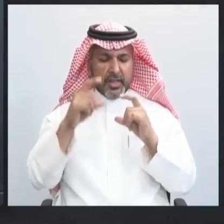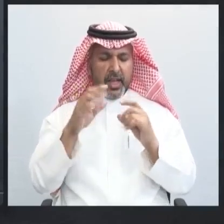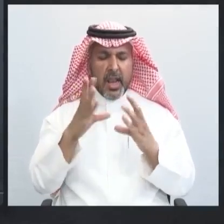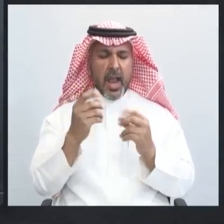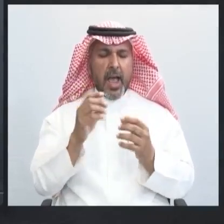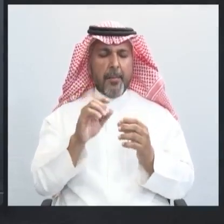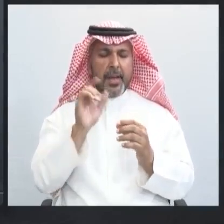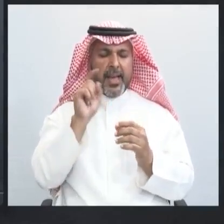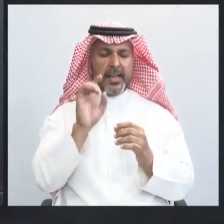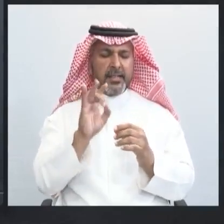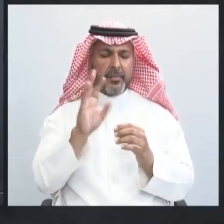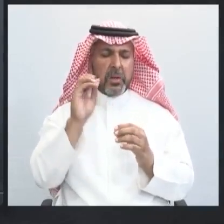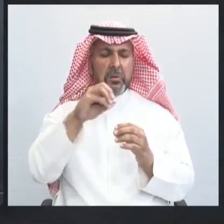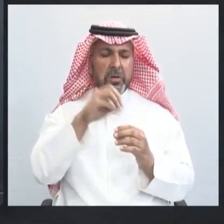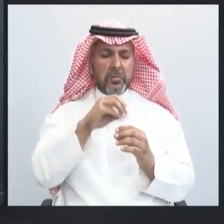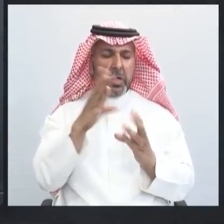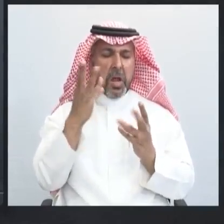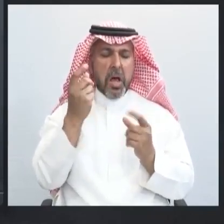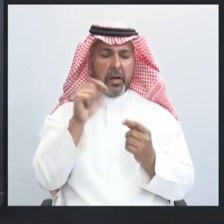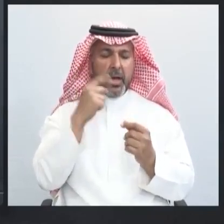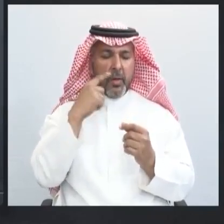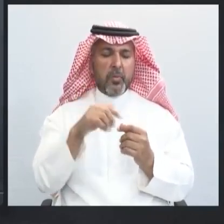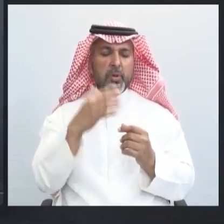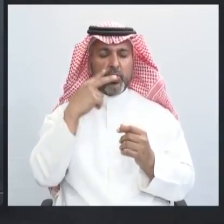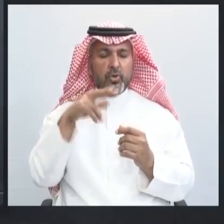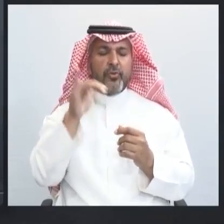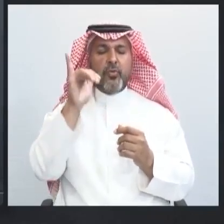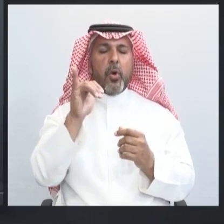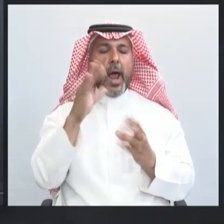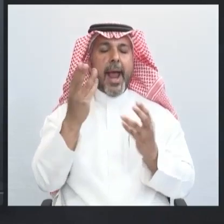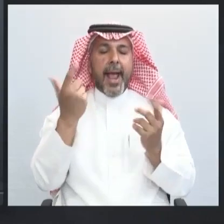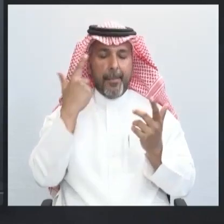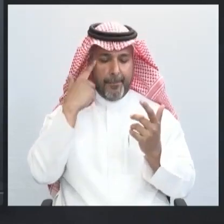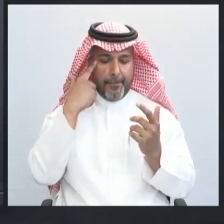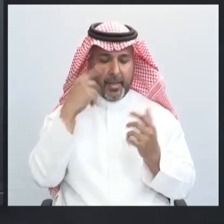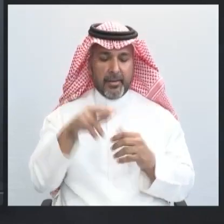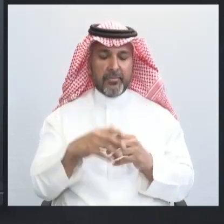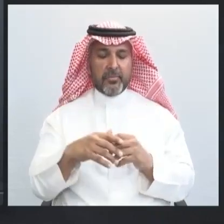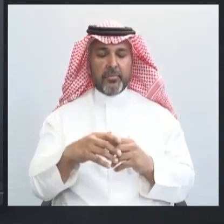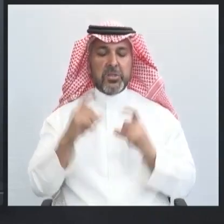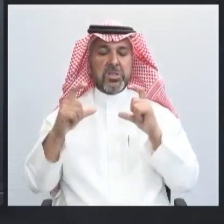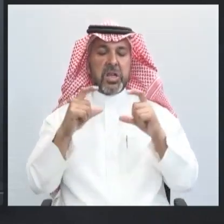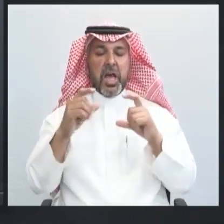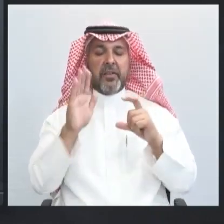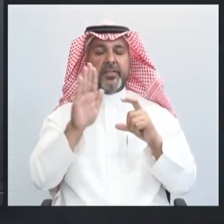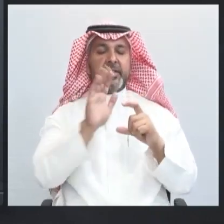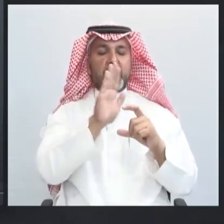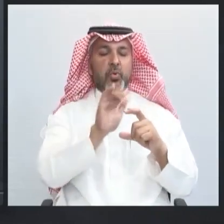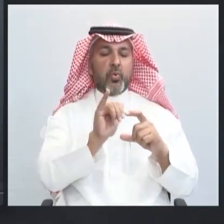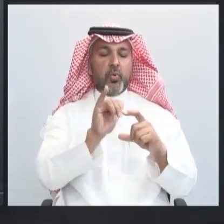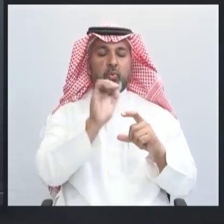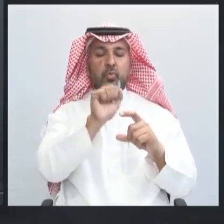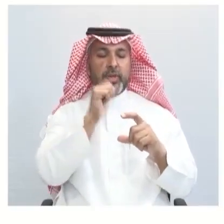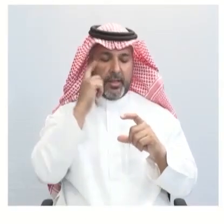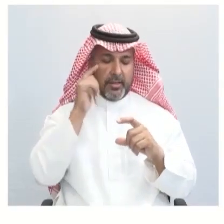اعوضها في الداله تظهر لي قيم واي هذه الطريقه المعتمده اللي احنا دائما نستخدمها لكن قد نختار